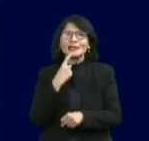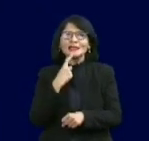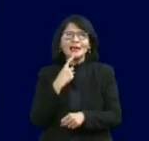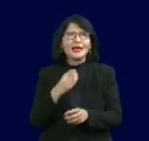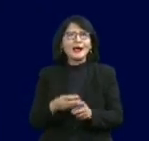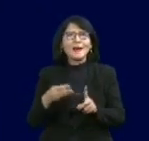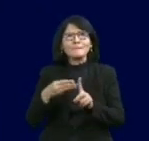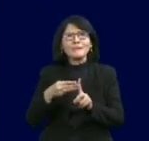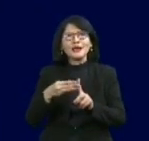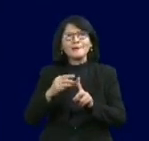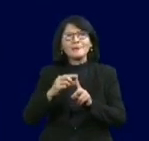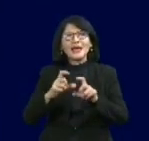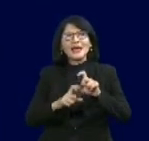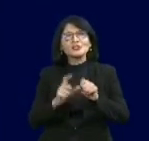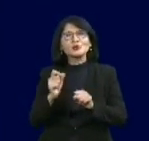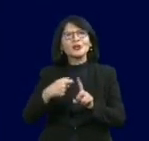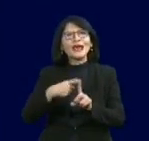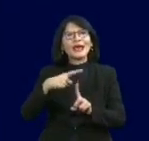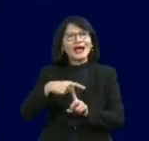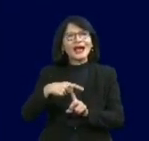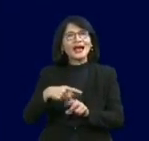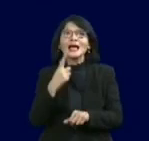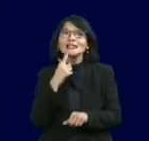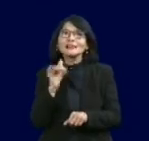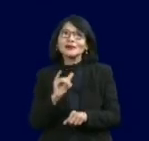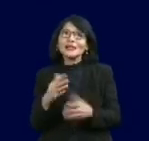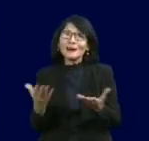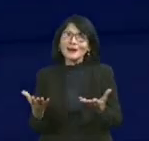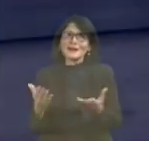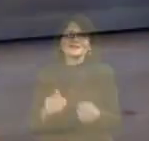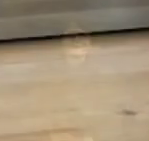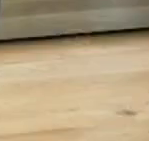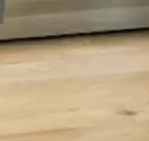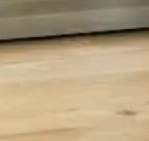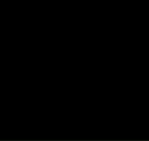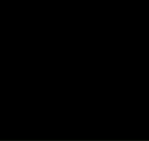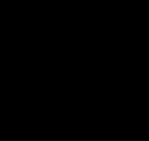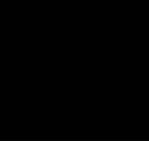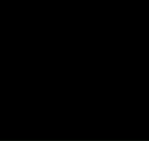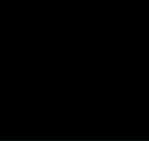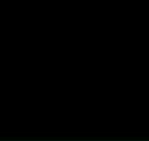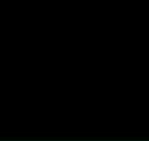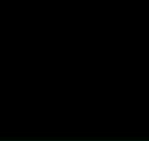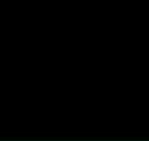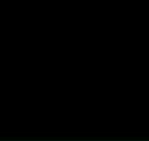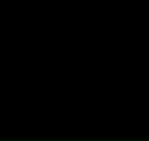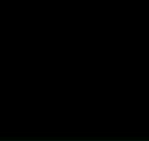PTK Kemendikbud ini. Seperti apa? Mari kita lihat tayangan berikut ini.